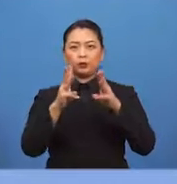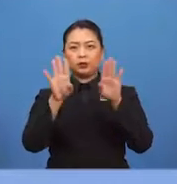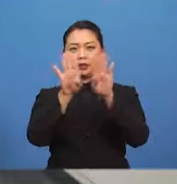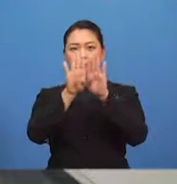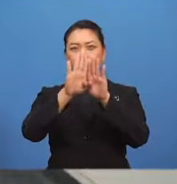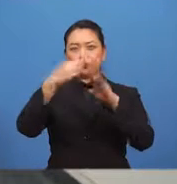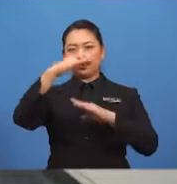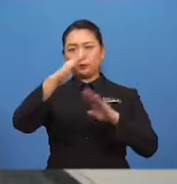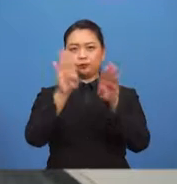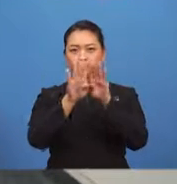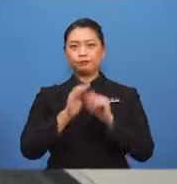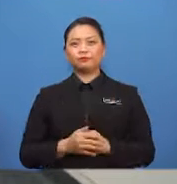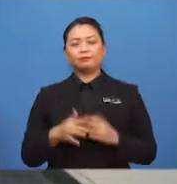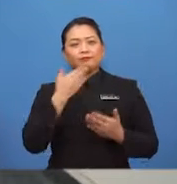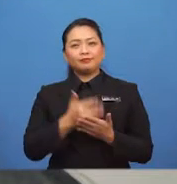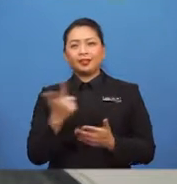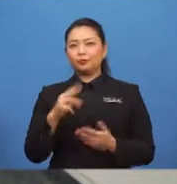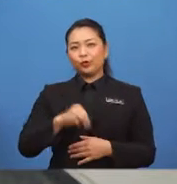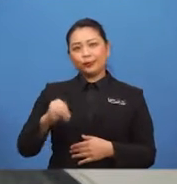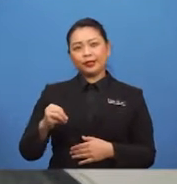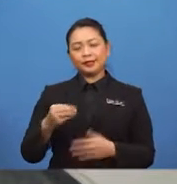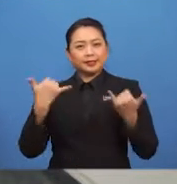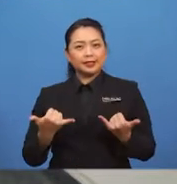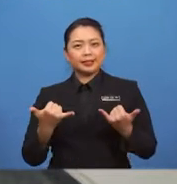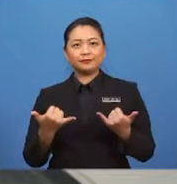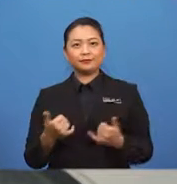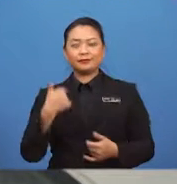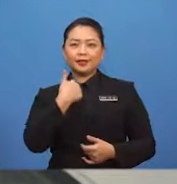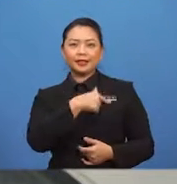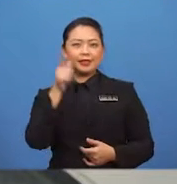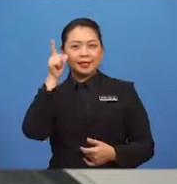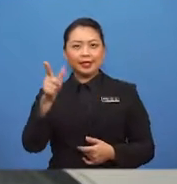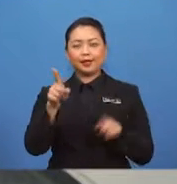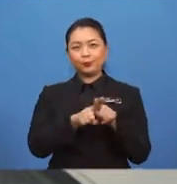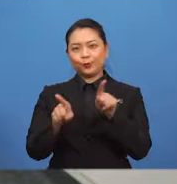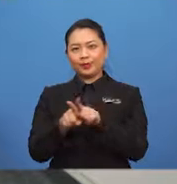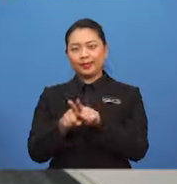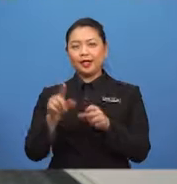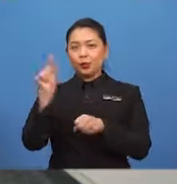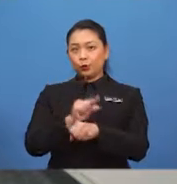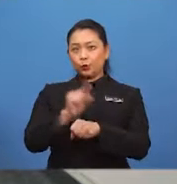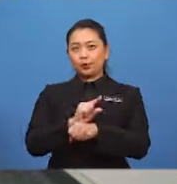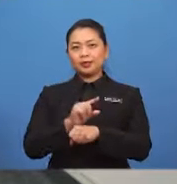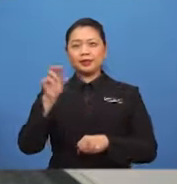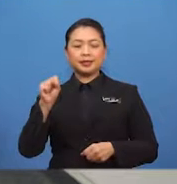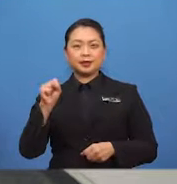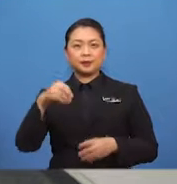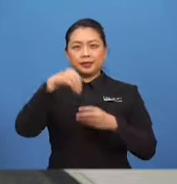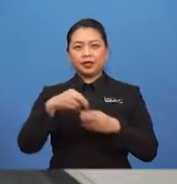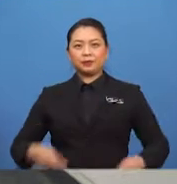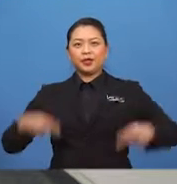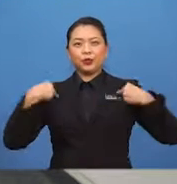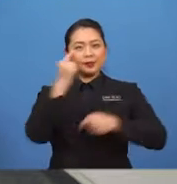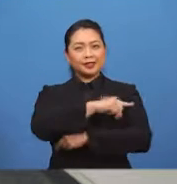tertutup. Baiklah, murid-murid. Sekarang, kita lihat pula aplikasi seramik dalam